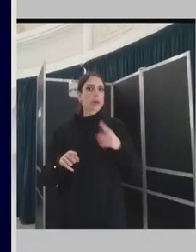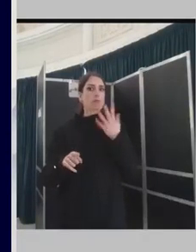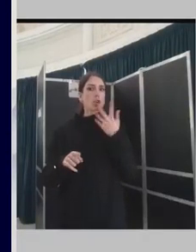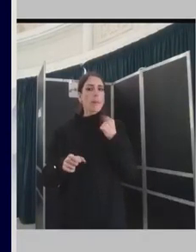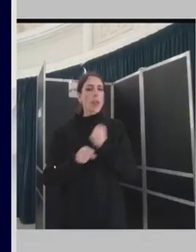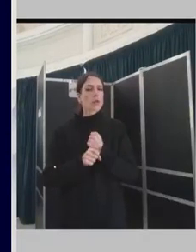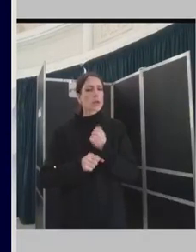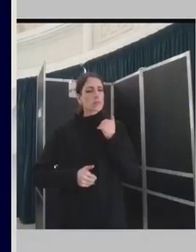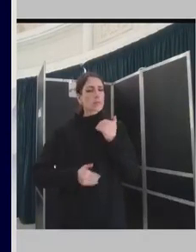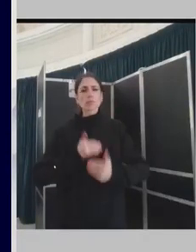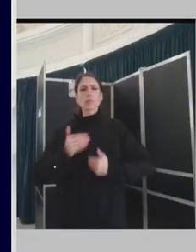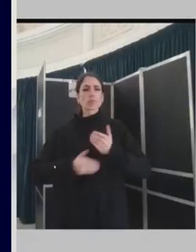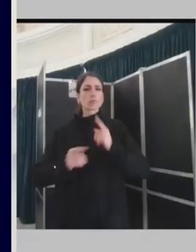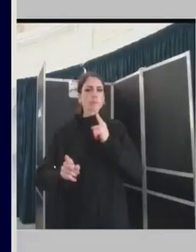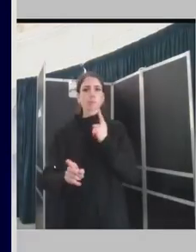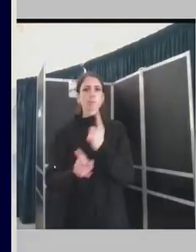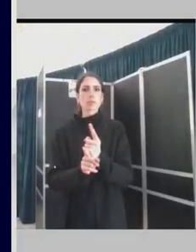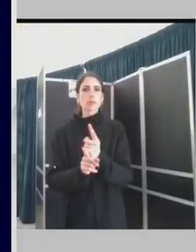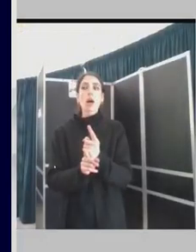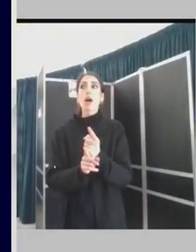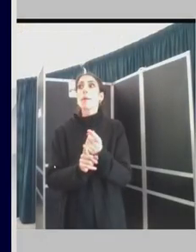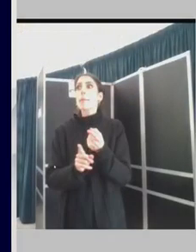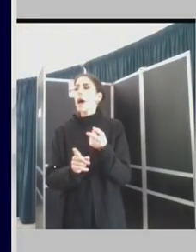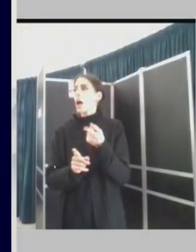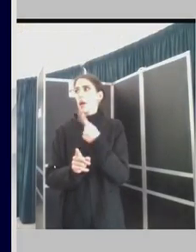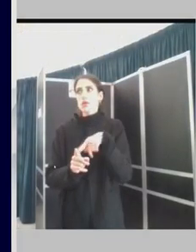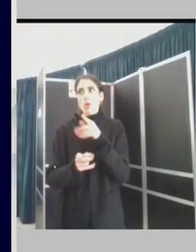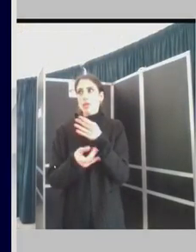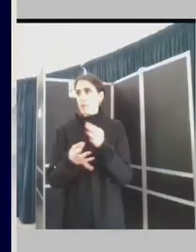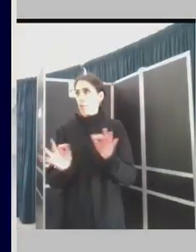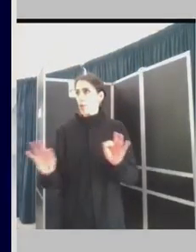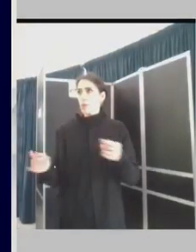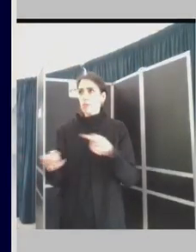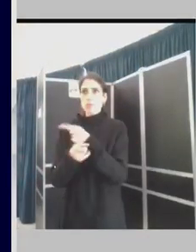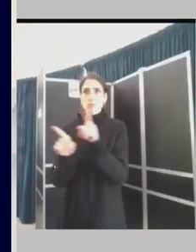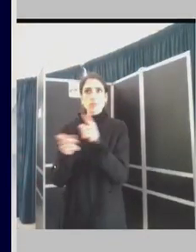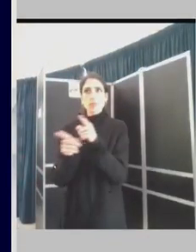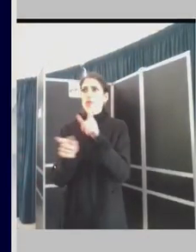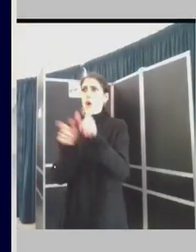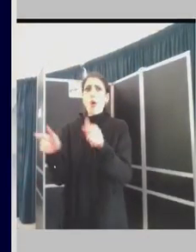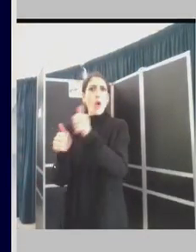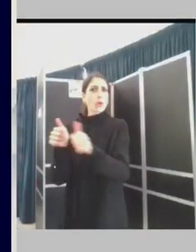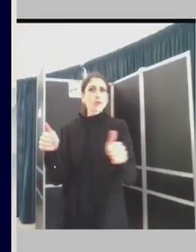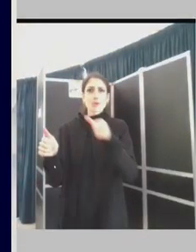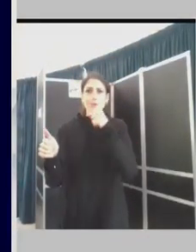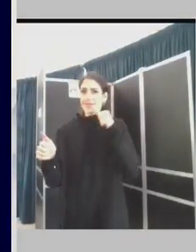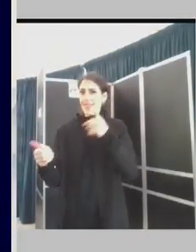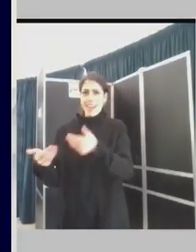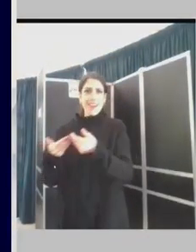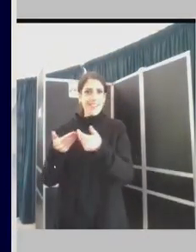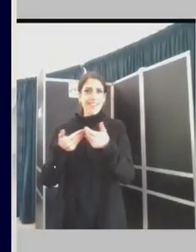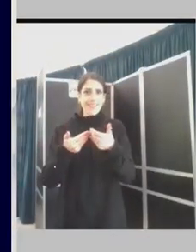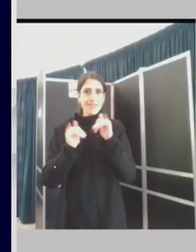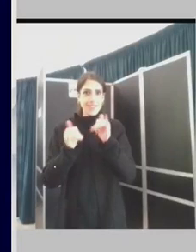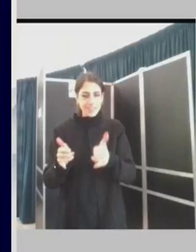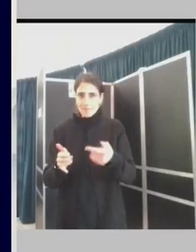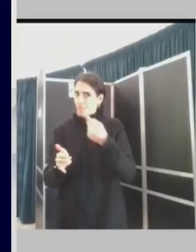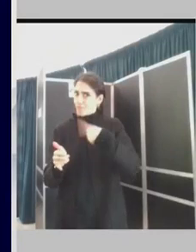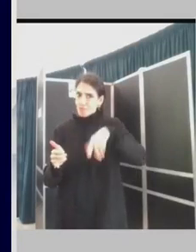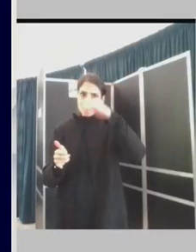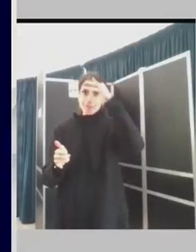può fare, quindi siamo sempre disponibili, magari ci possiamo sentire a breve e vedere a breve per costruire